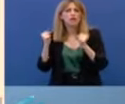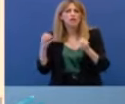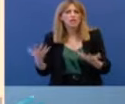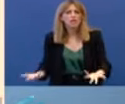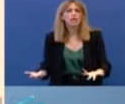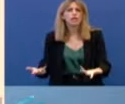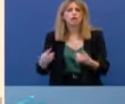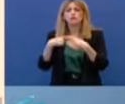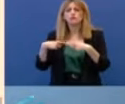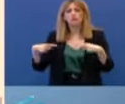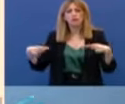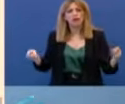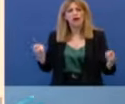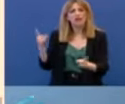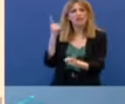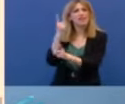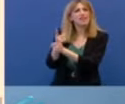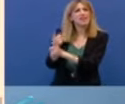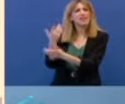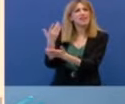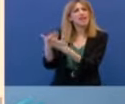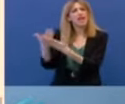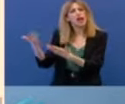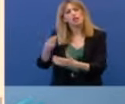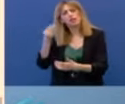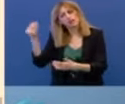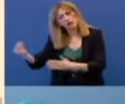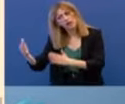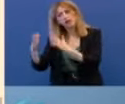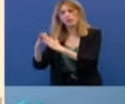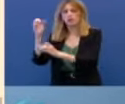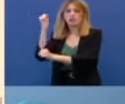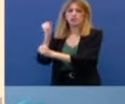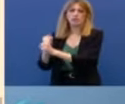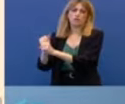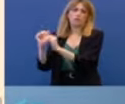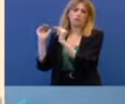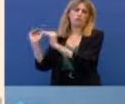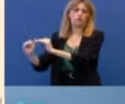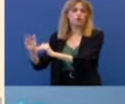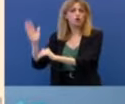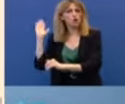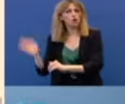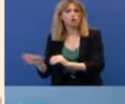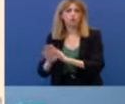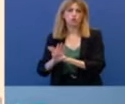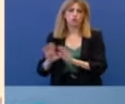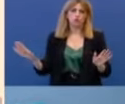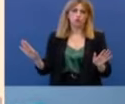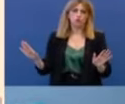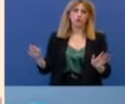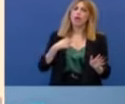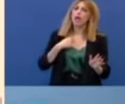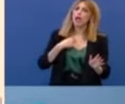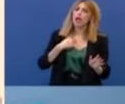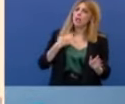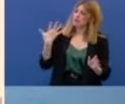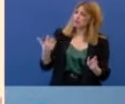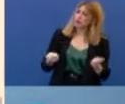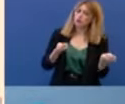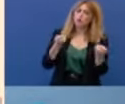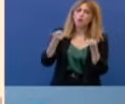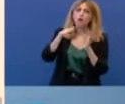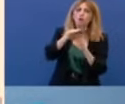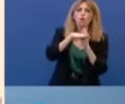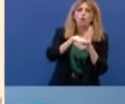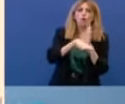5 συγκεκριμένες ομάδες ευάλωτες εργαζομένων στο δημόσιο τομέα, με βάση τις οδηγίες που έχουμε από την Επιτροπή των Ειδικών.